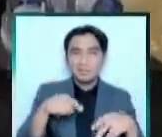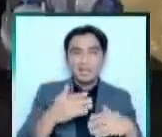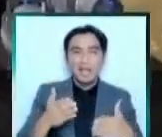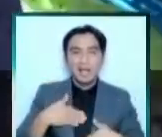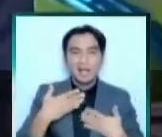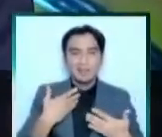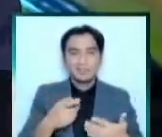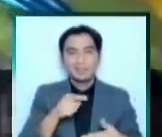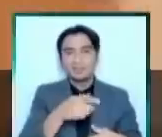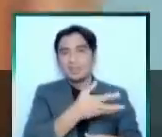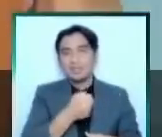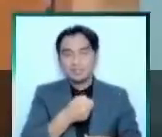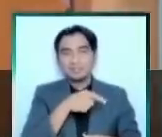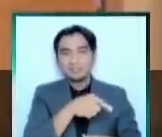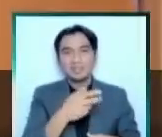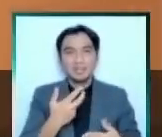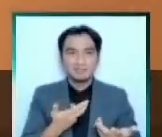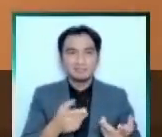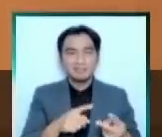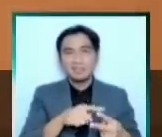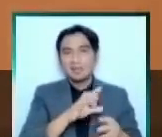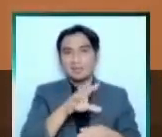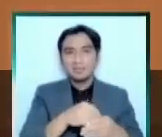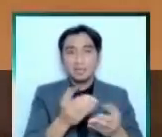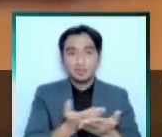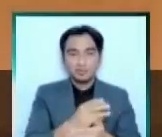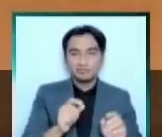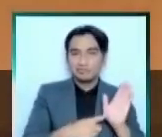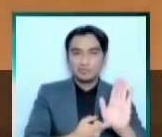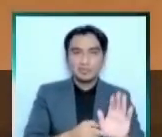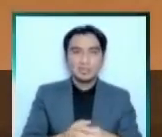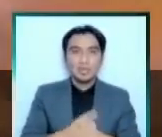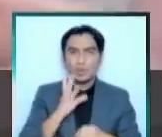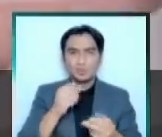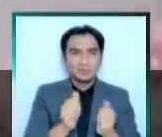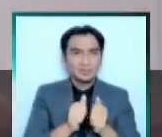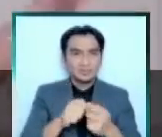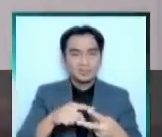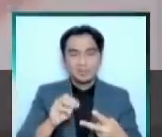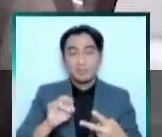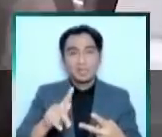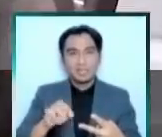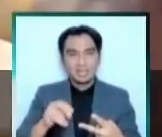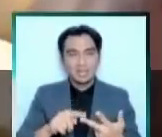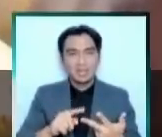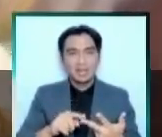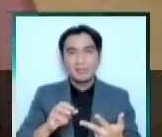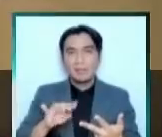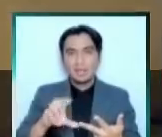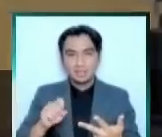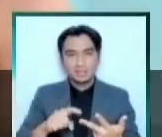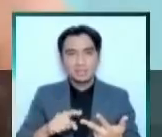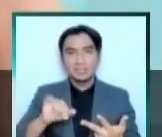GMA. Kabilang sa makakasama niya sa bagong Kapuso sitcom, sina Carmi Martin, Ashley Rivera, Miles Ocampo at